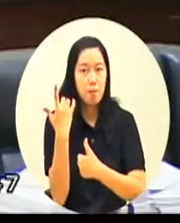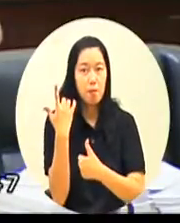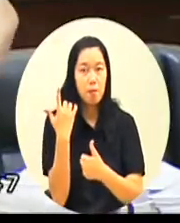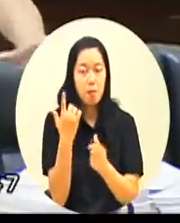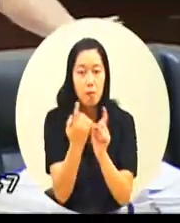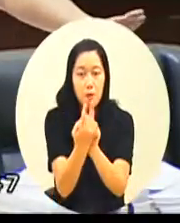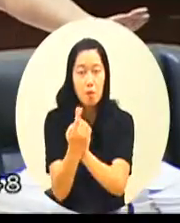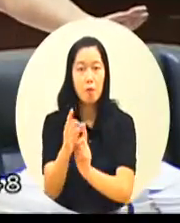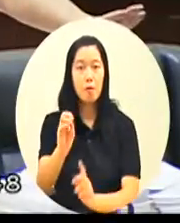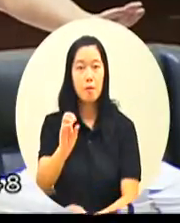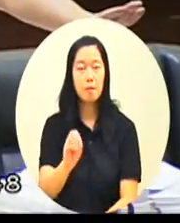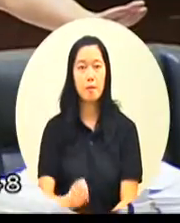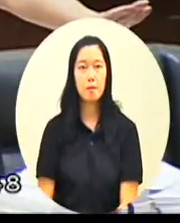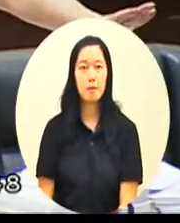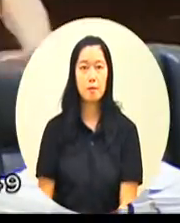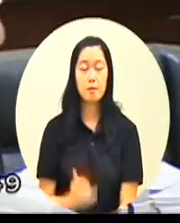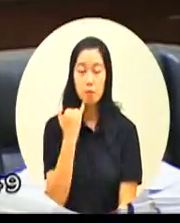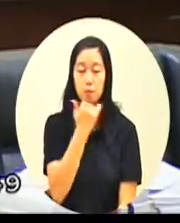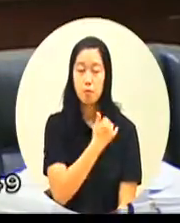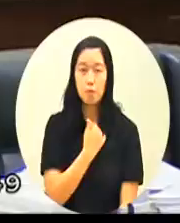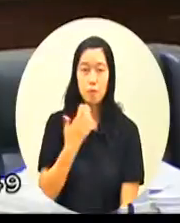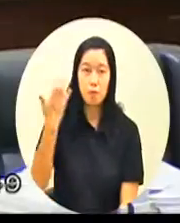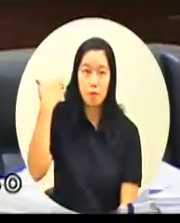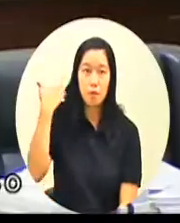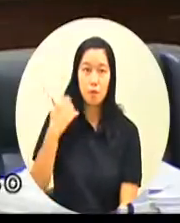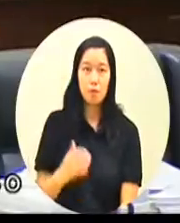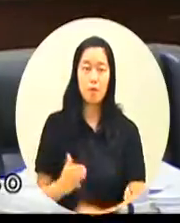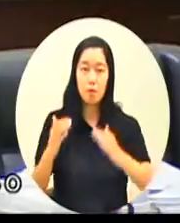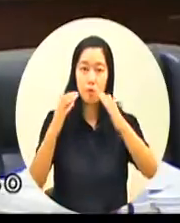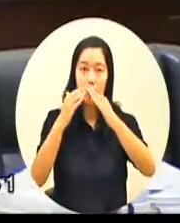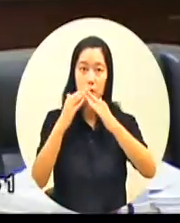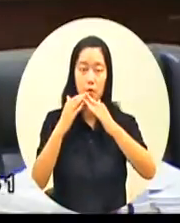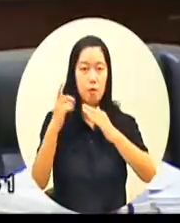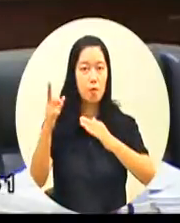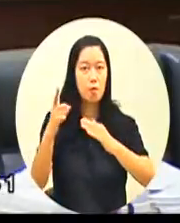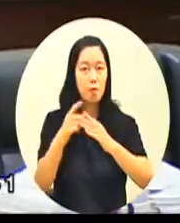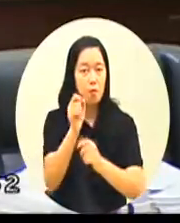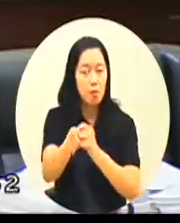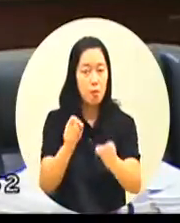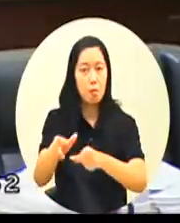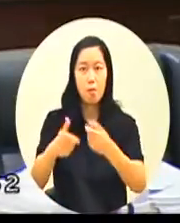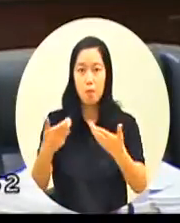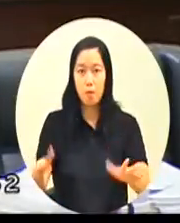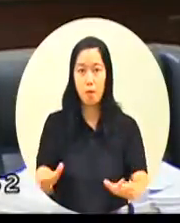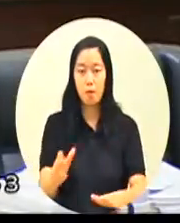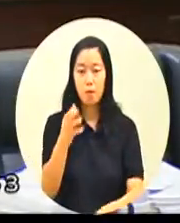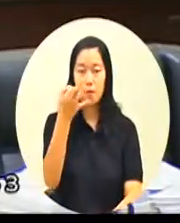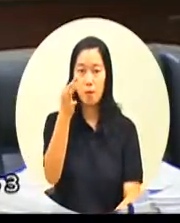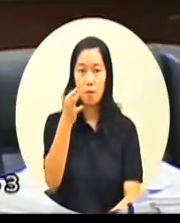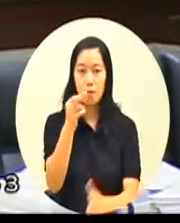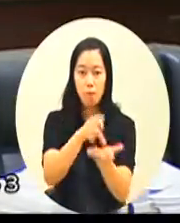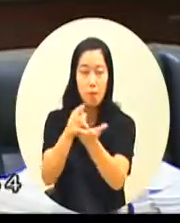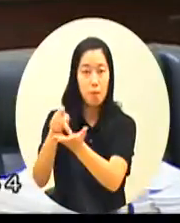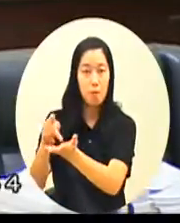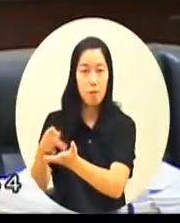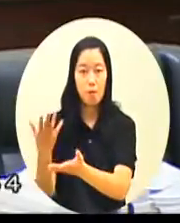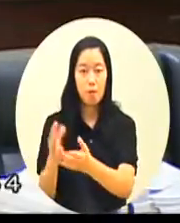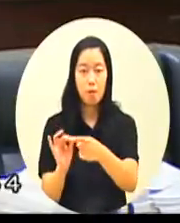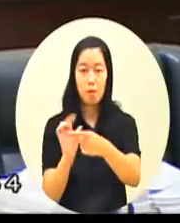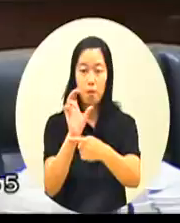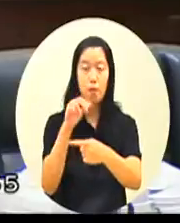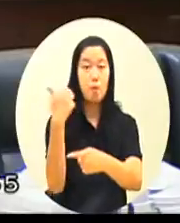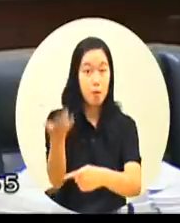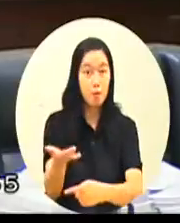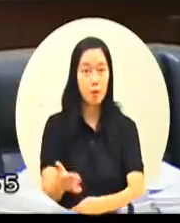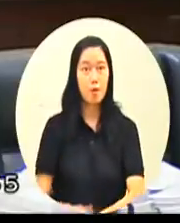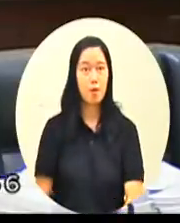能我们房价在房屋非常热络的时候，可能贷款的陈述说我那七成给你。那现